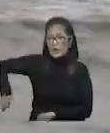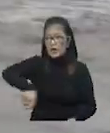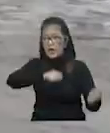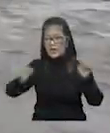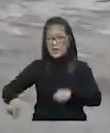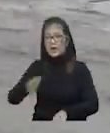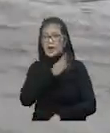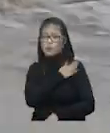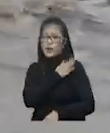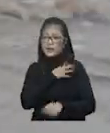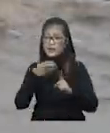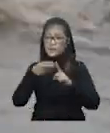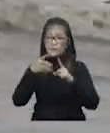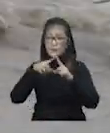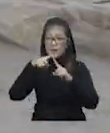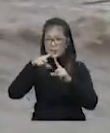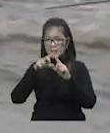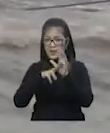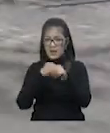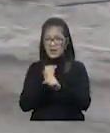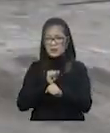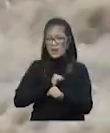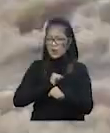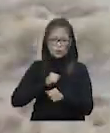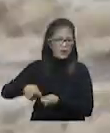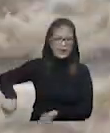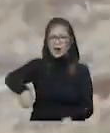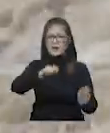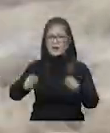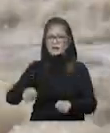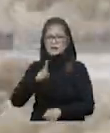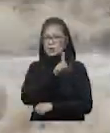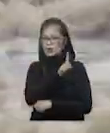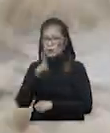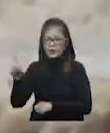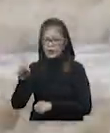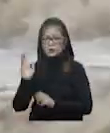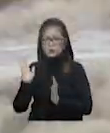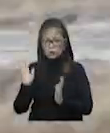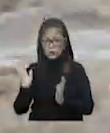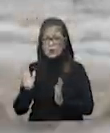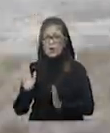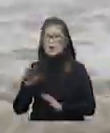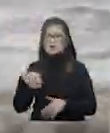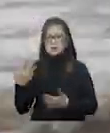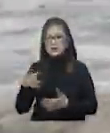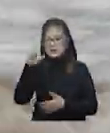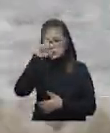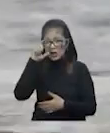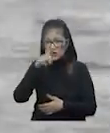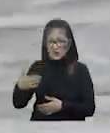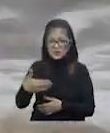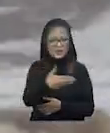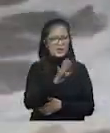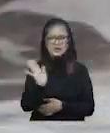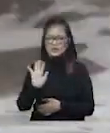Tengah tak berani melaut. Sudah sepekan ratusan perahu nelayan hanya tertambat di bibir pantai. Lantaran tidak ada penghasilan